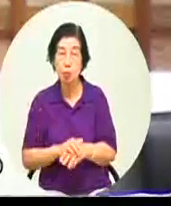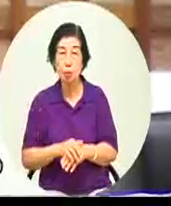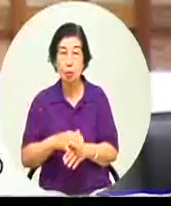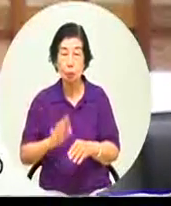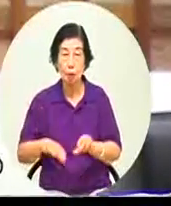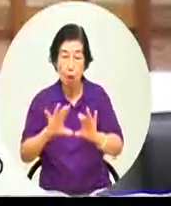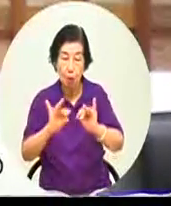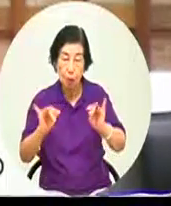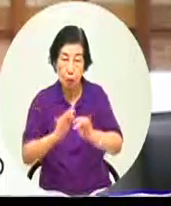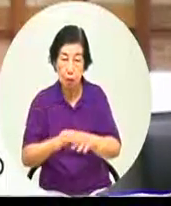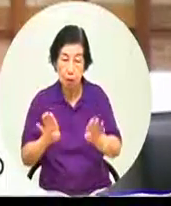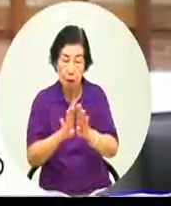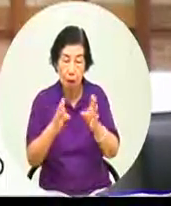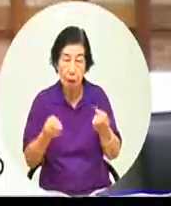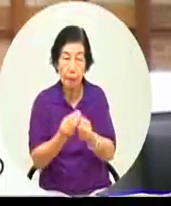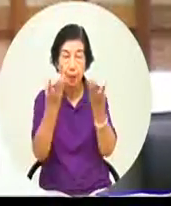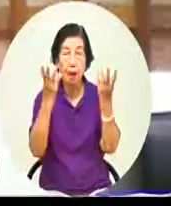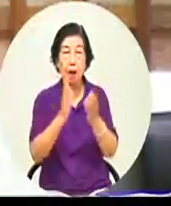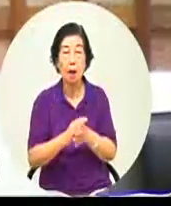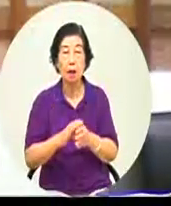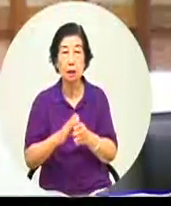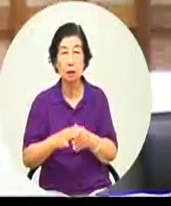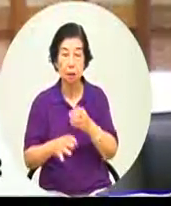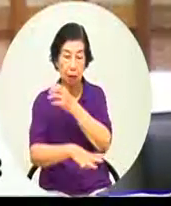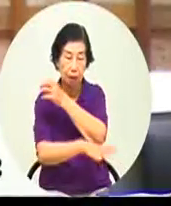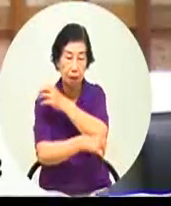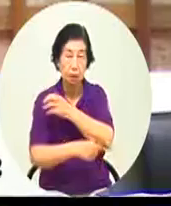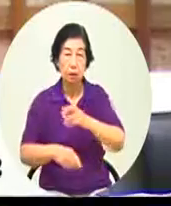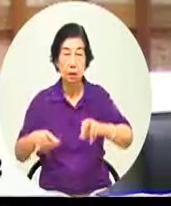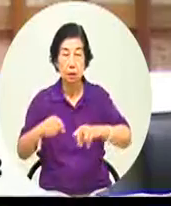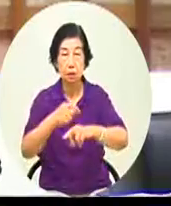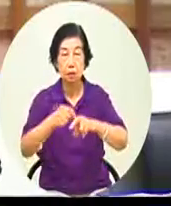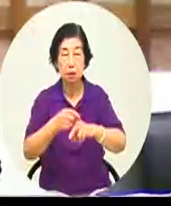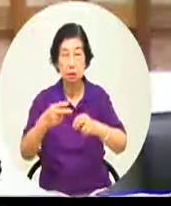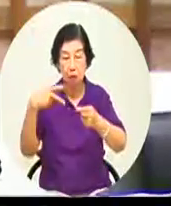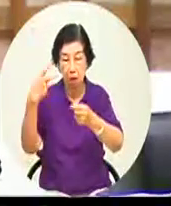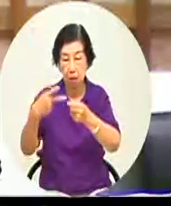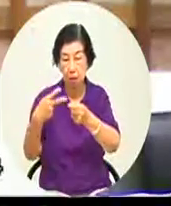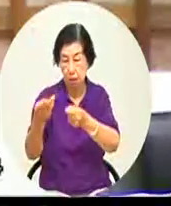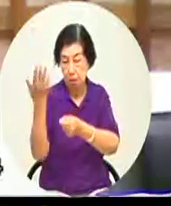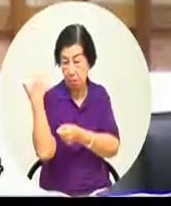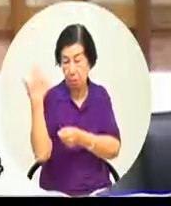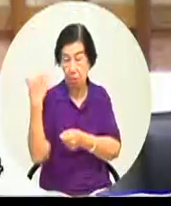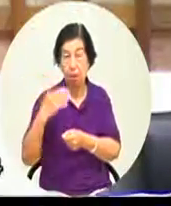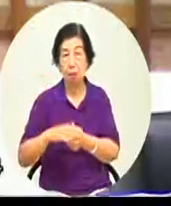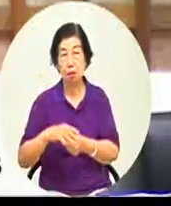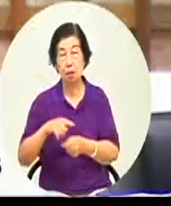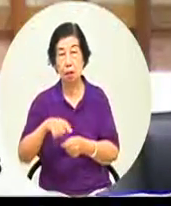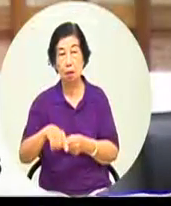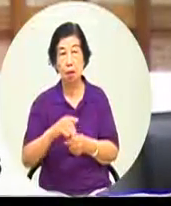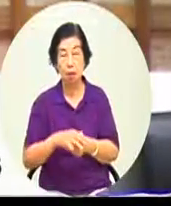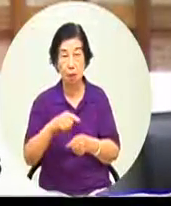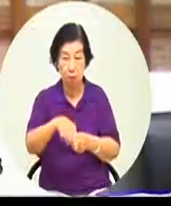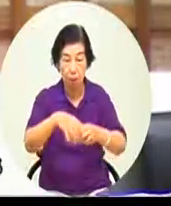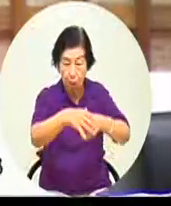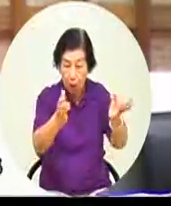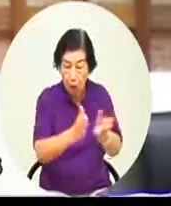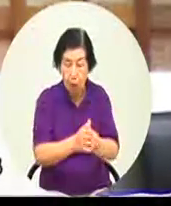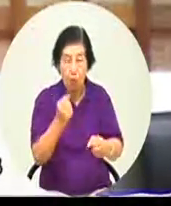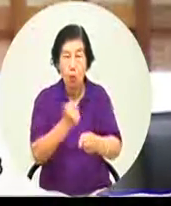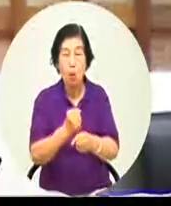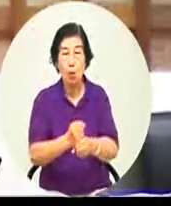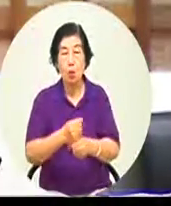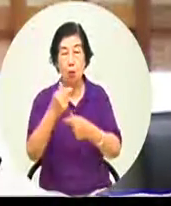金在前两年。哦、如果说在这部分所有的工作能够做完成，一部分可能